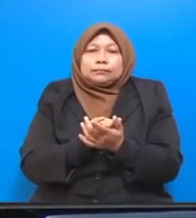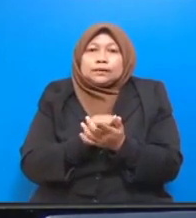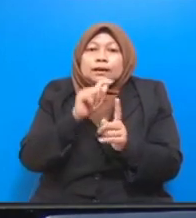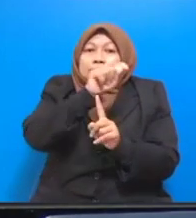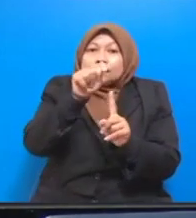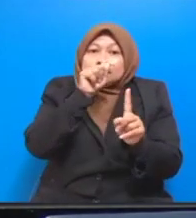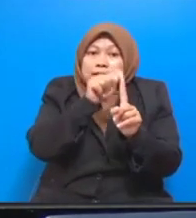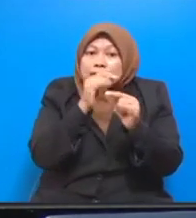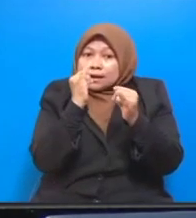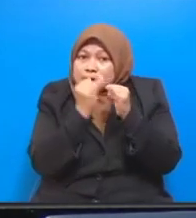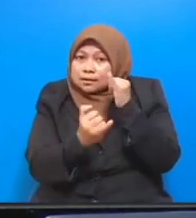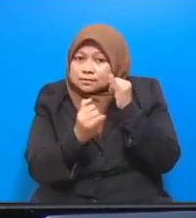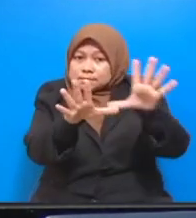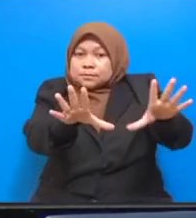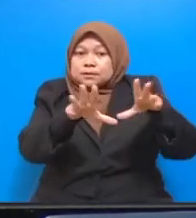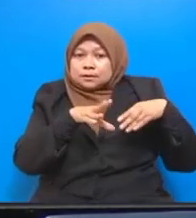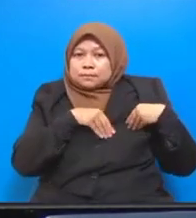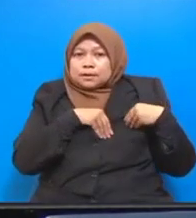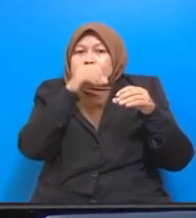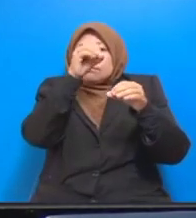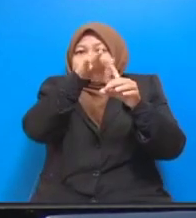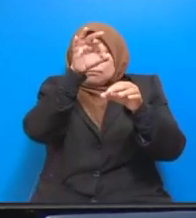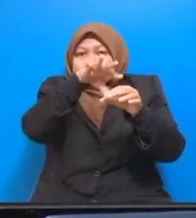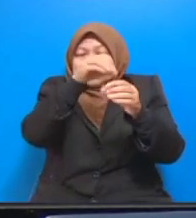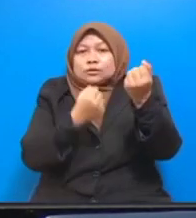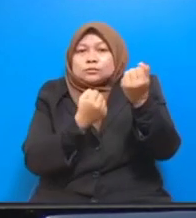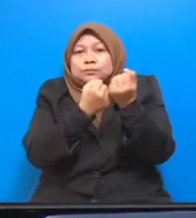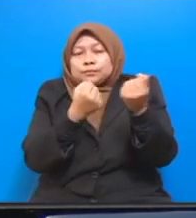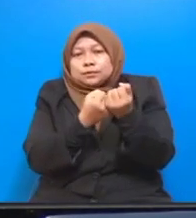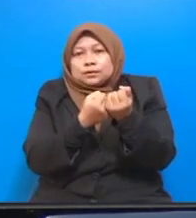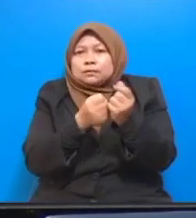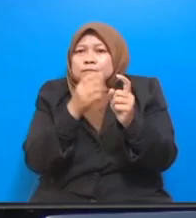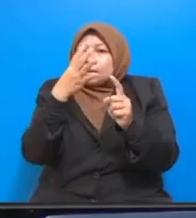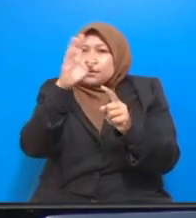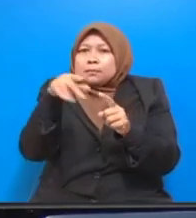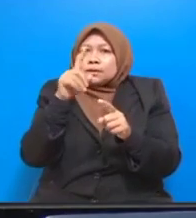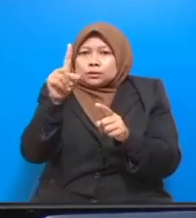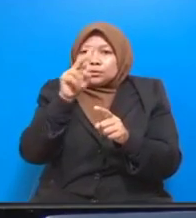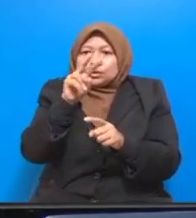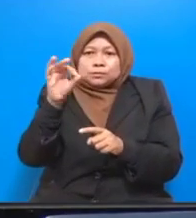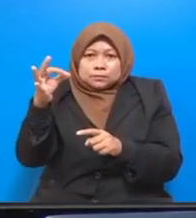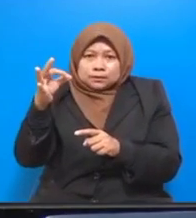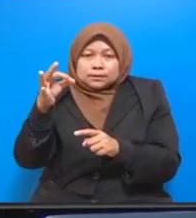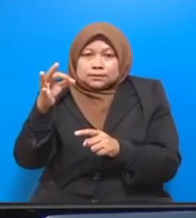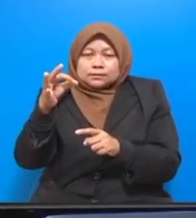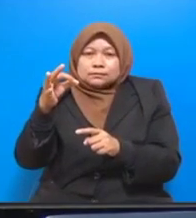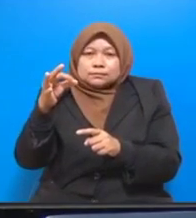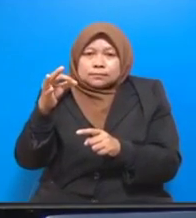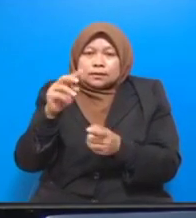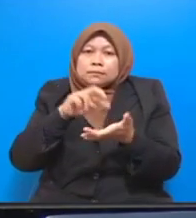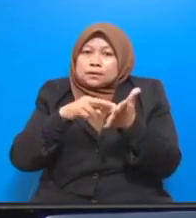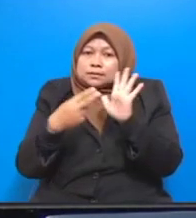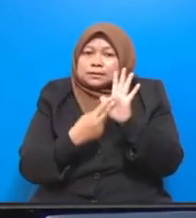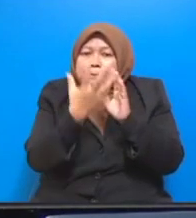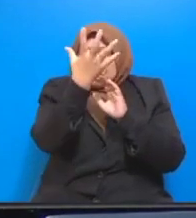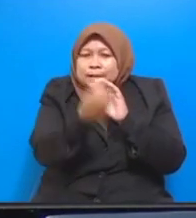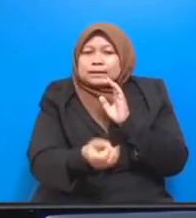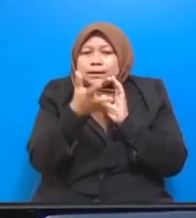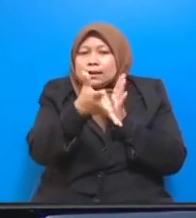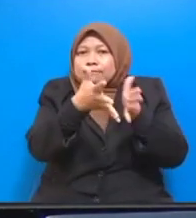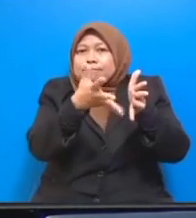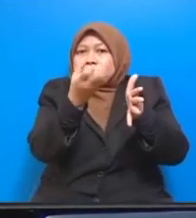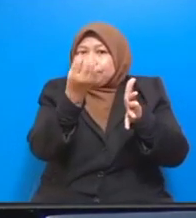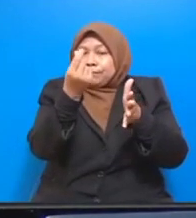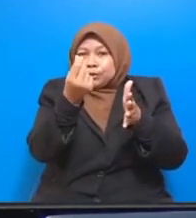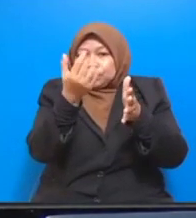hak tarikh akhir penerimaan sumbangan ialah pada 14-01-2019 gimana baki akhir yang